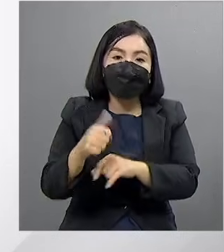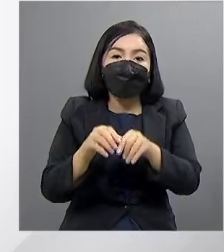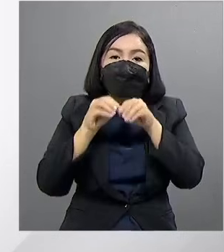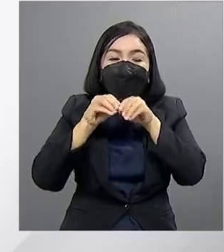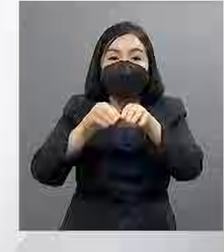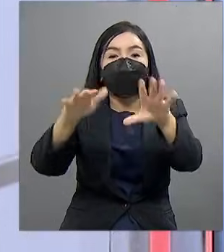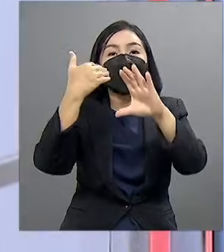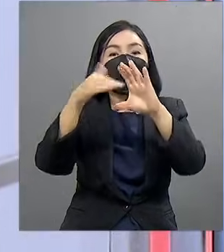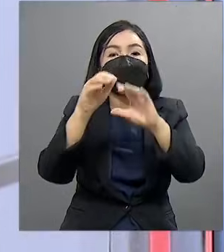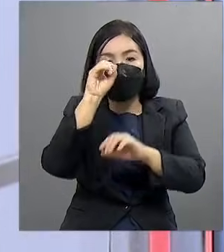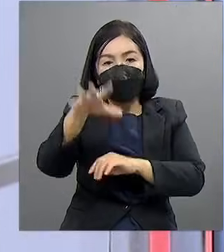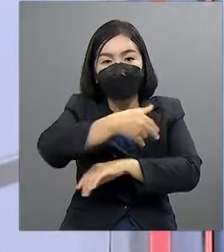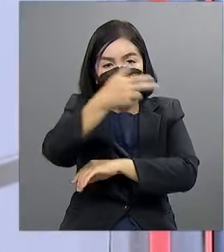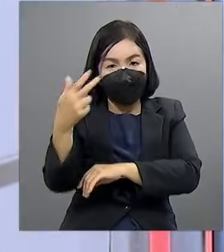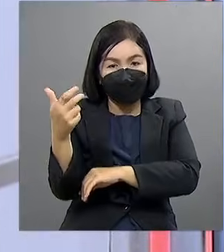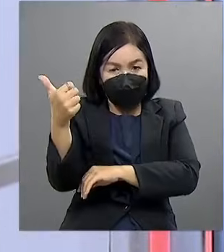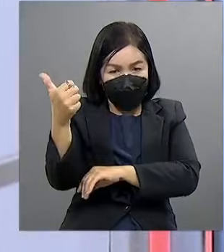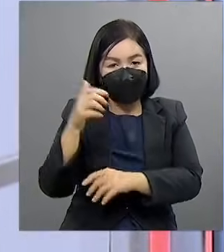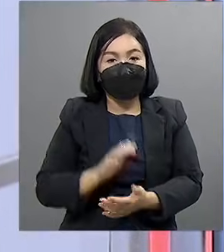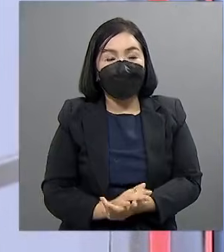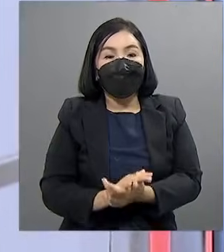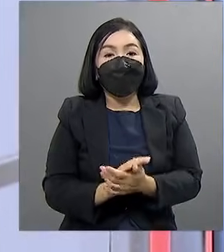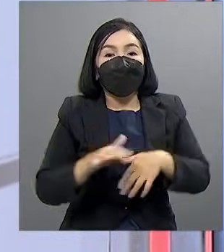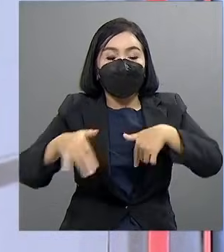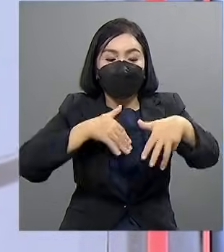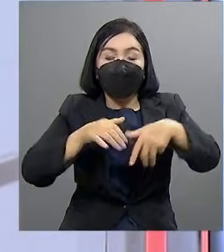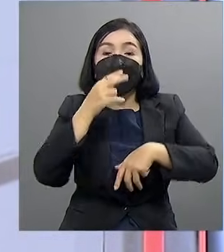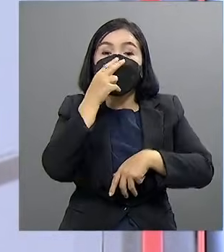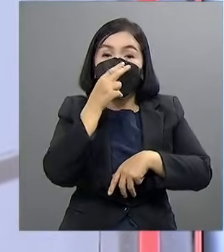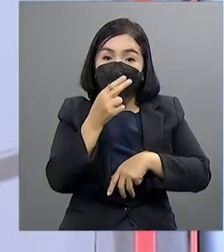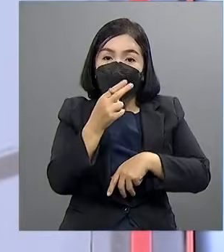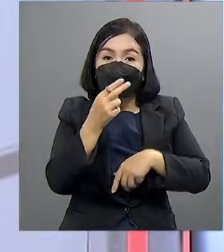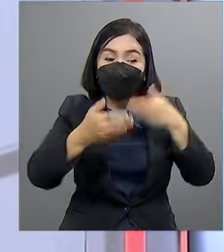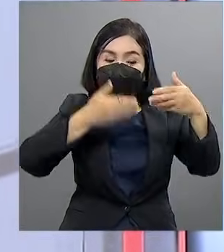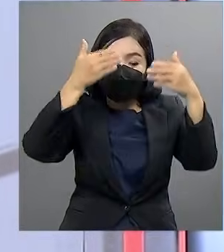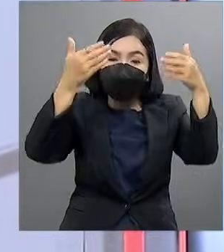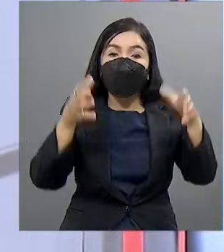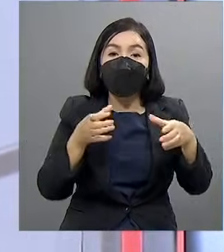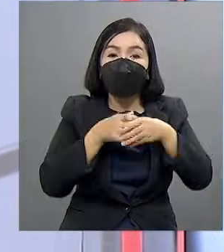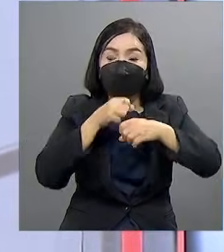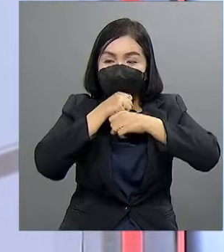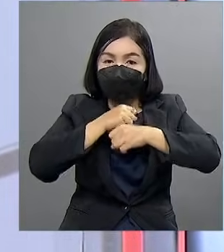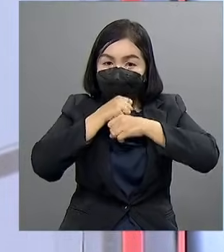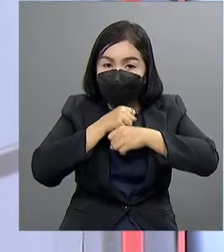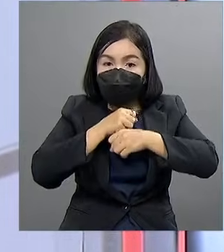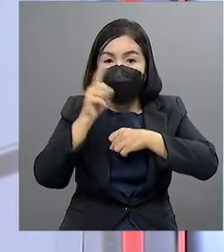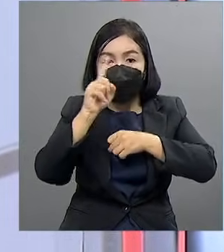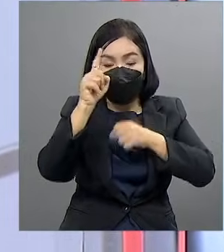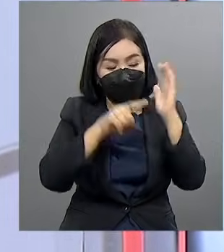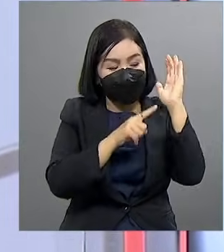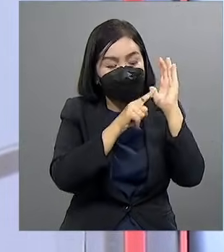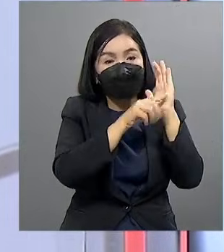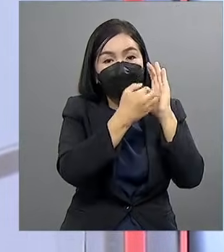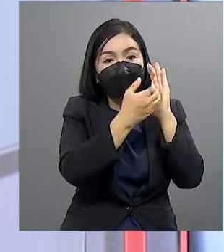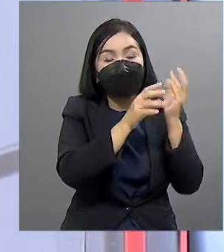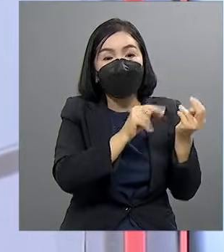ครับอ่ะชวนคุณผู้ชมไปดูกิจกรรมของ Active Citizen นะครับกลุ่มผู้สูงอายุนะครับที่จังหวัดนครพนมนะครับที่ตำบลบ้านค้ออำ